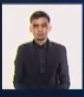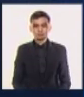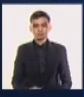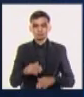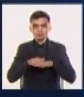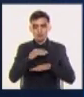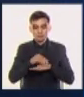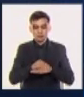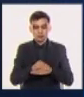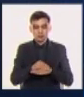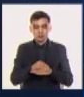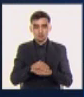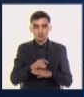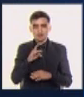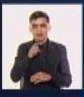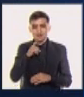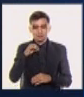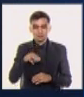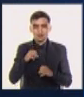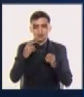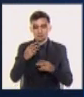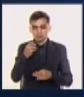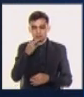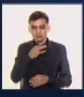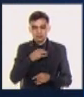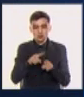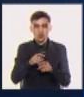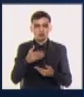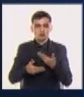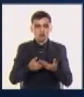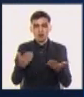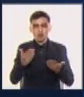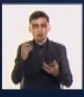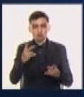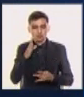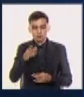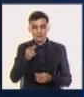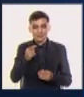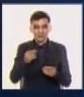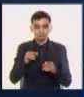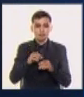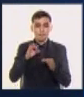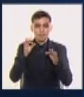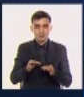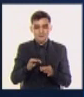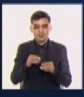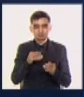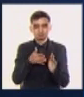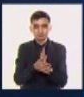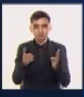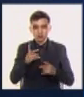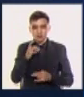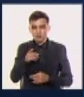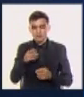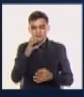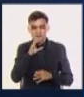вечер наталья добрый вечер рахим сакена вич скажите какие шаги надо предпринять чтобы деньги расходовались по назначению